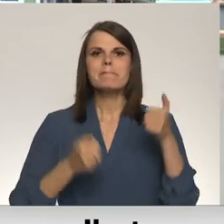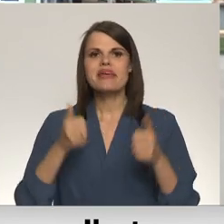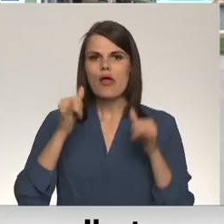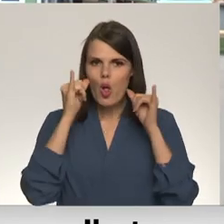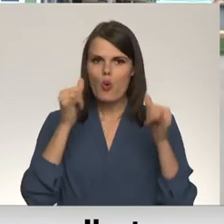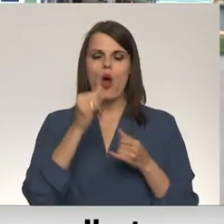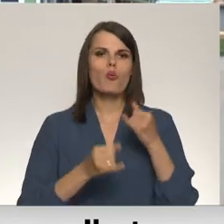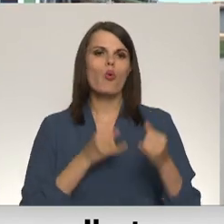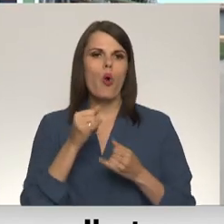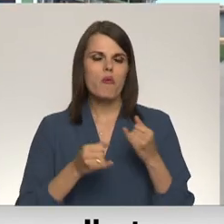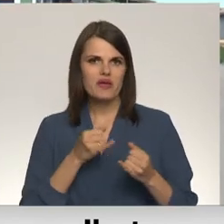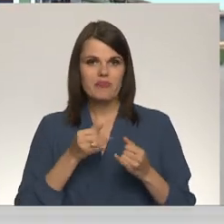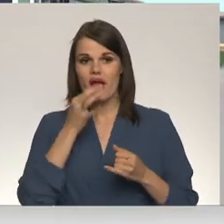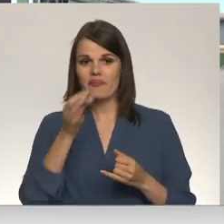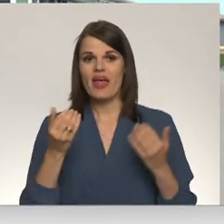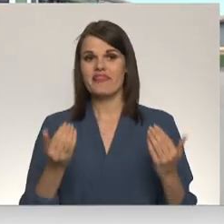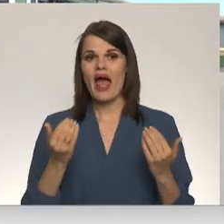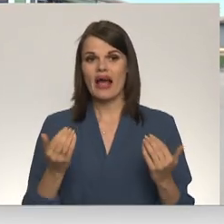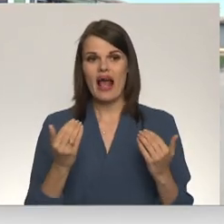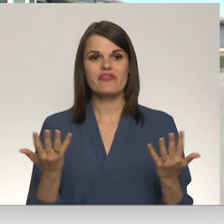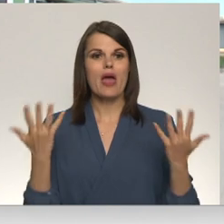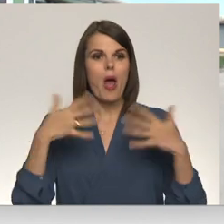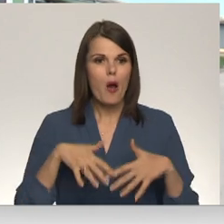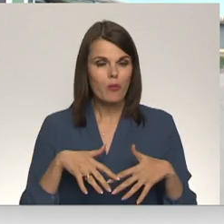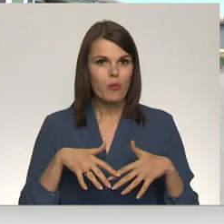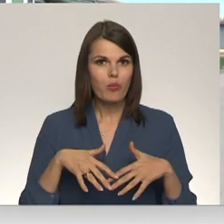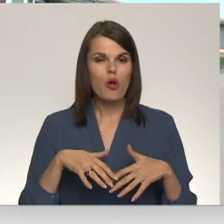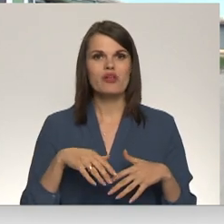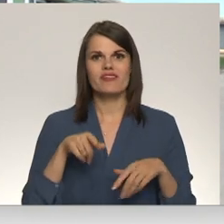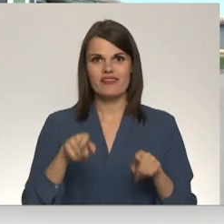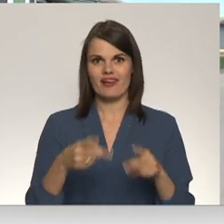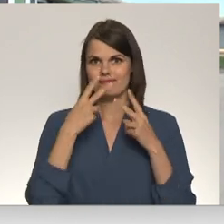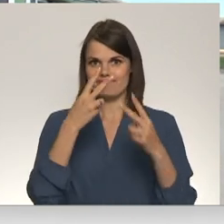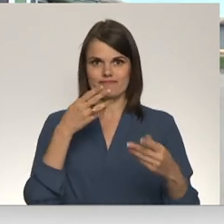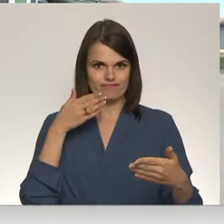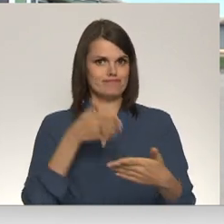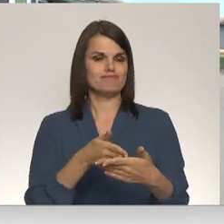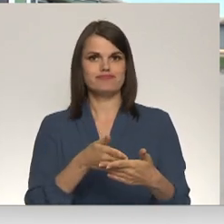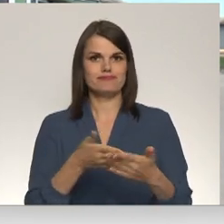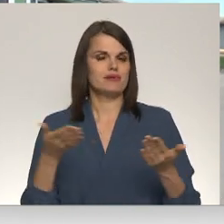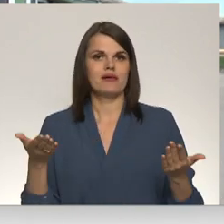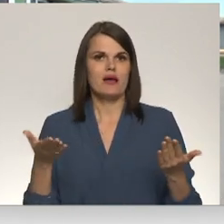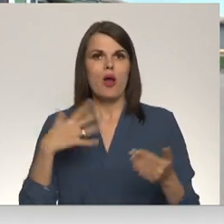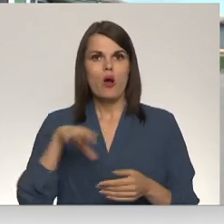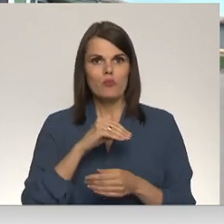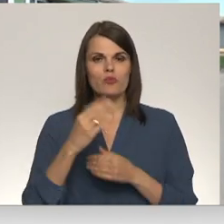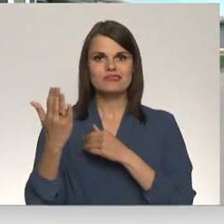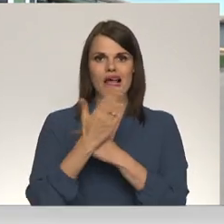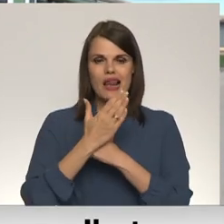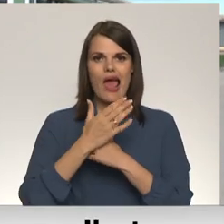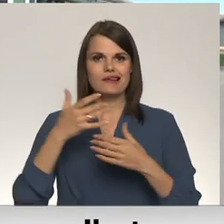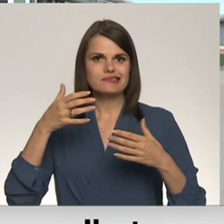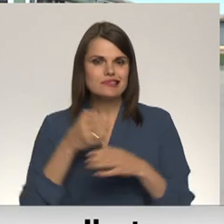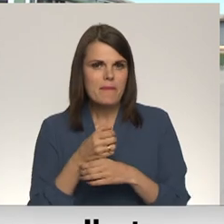lopkopību. Tagadējā politika, uz ko mēs virzamies, ved mūs tādā tā kā strupceļā. Mums liek samazināt gan